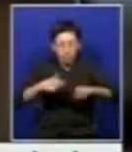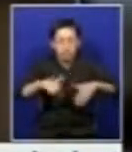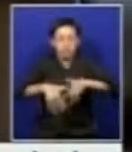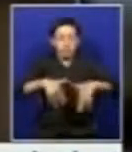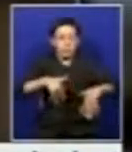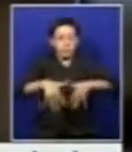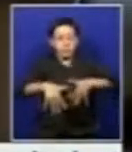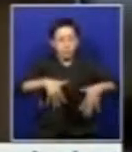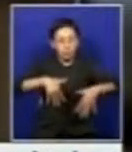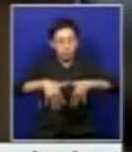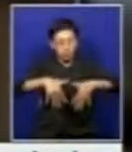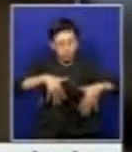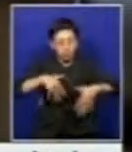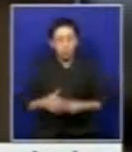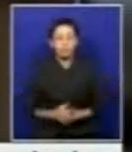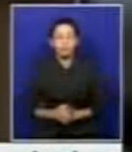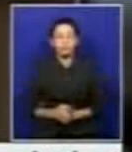าชน